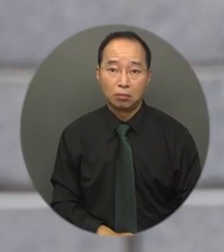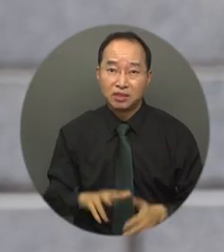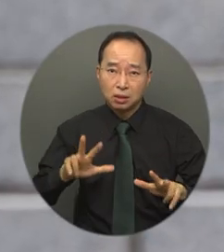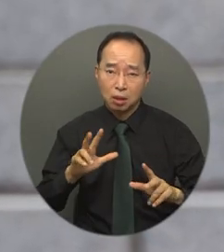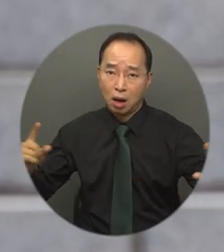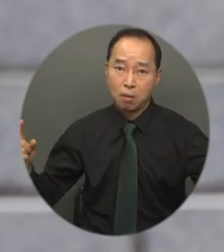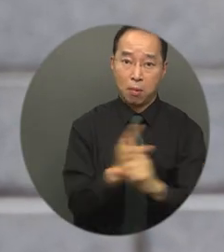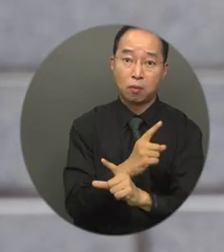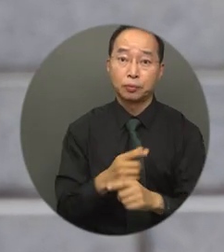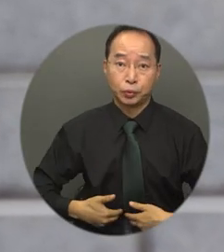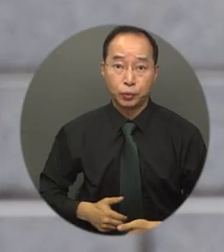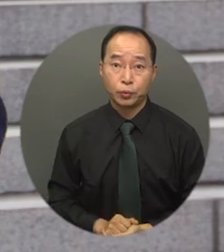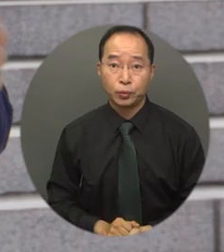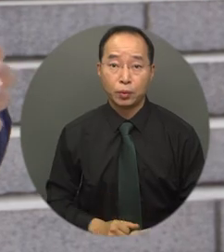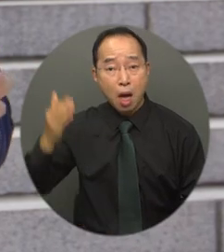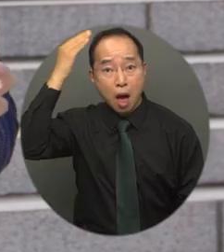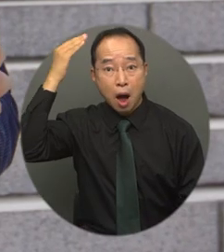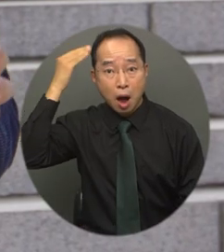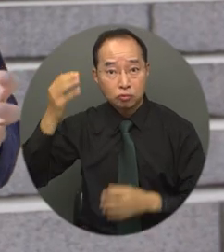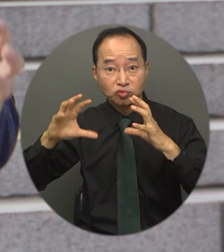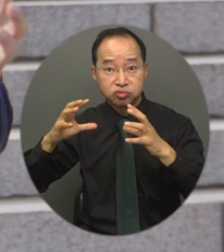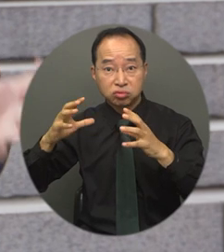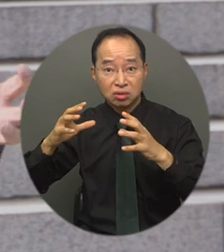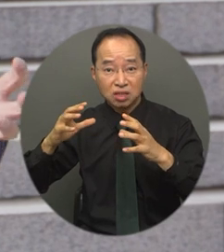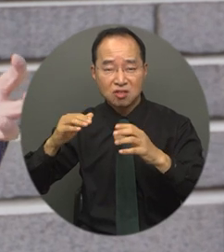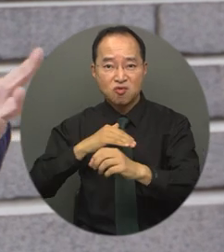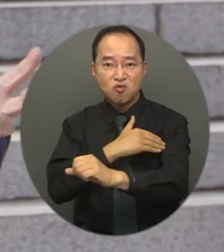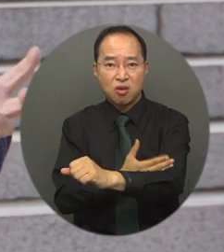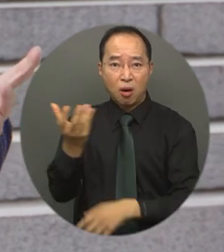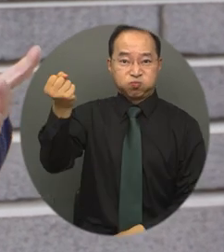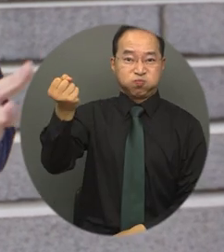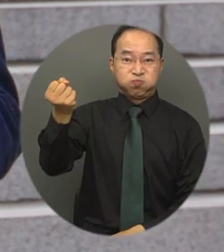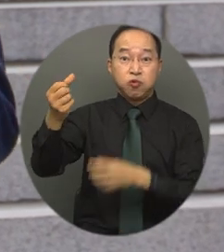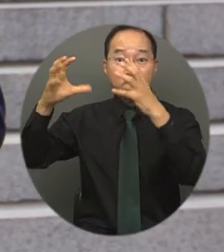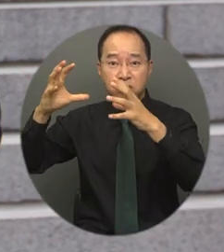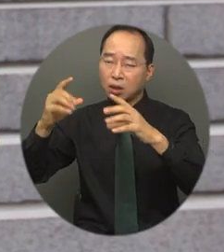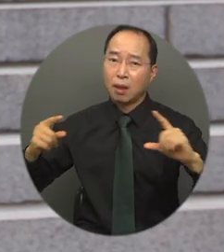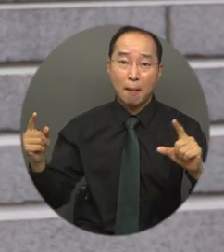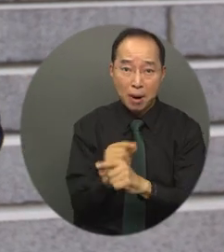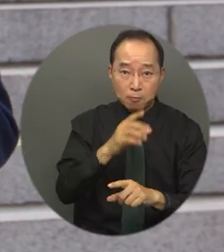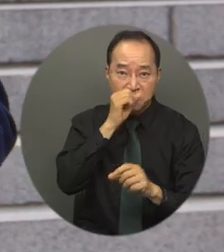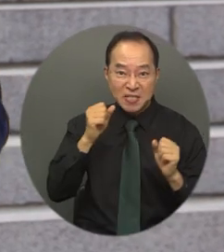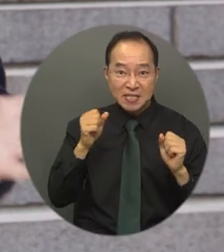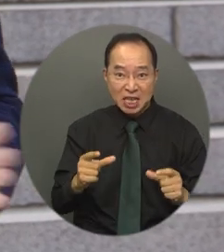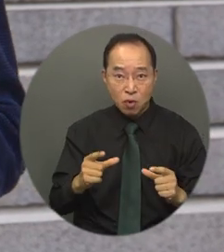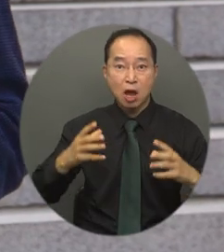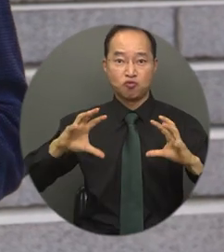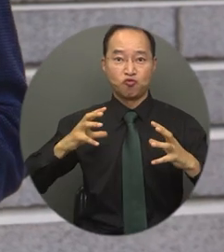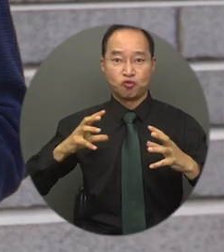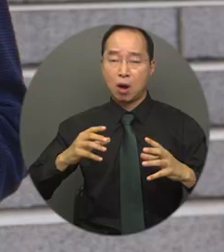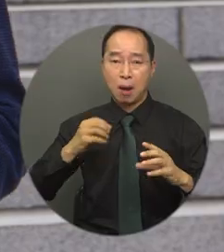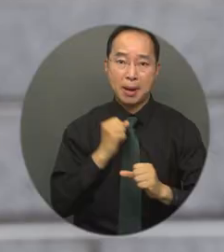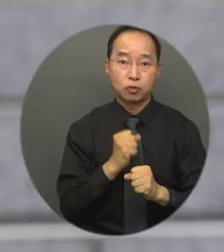이제는 바꿔야 합니다. 대한민국을 기득권 공화국에서 기회 공화국으로 완전히 바꿔야